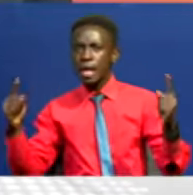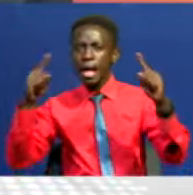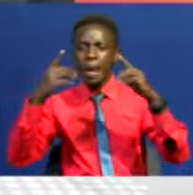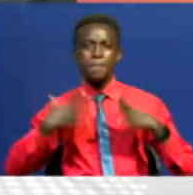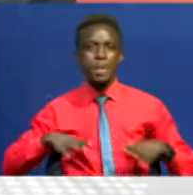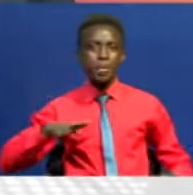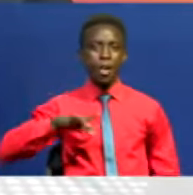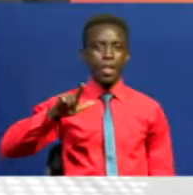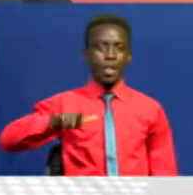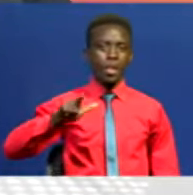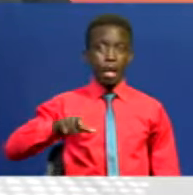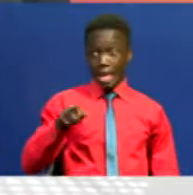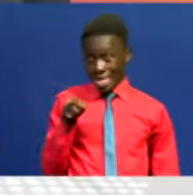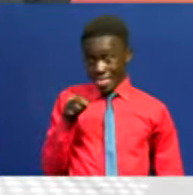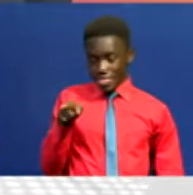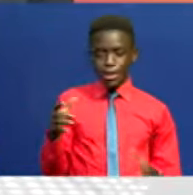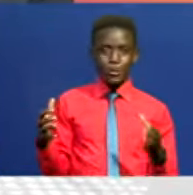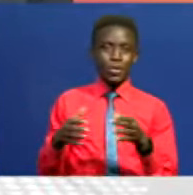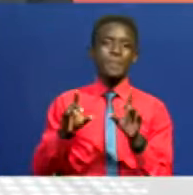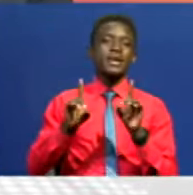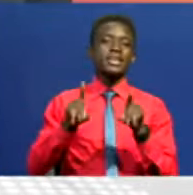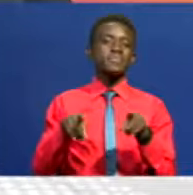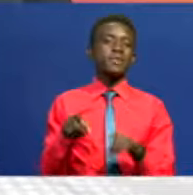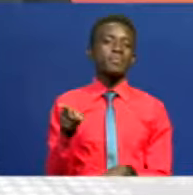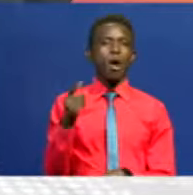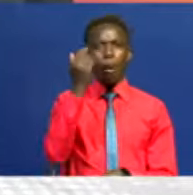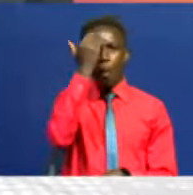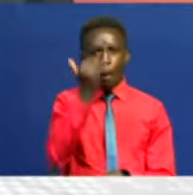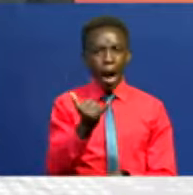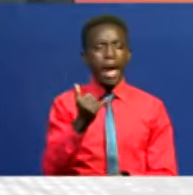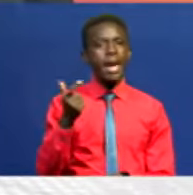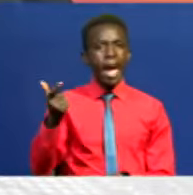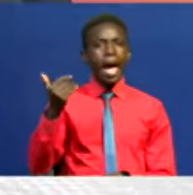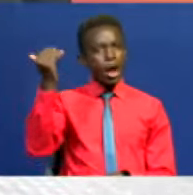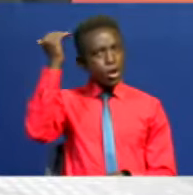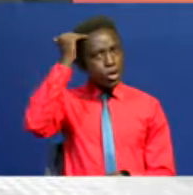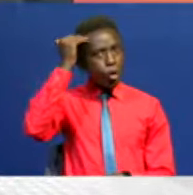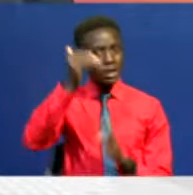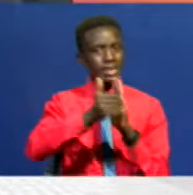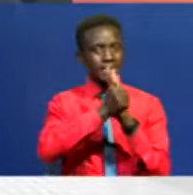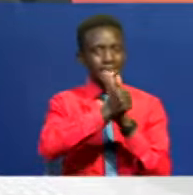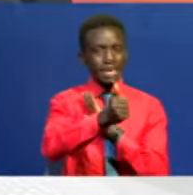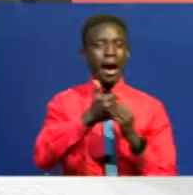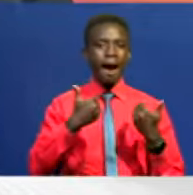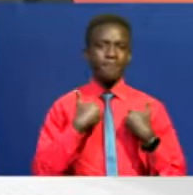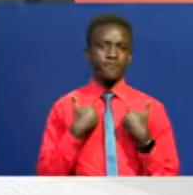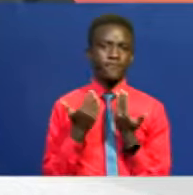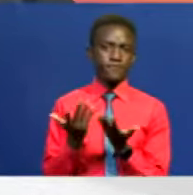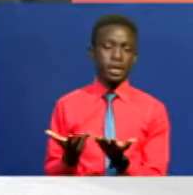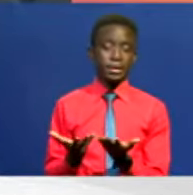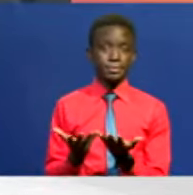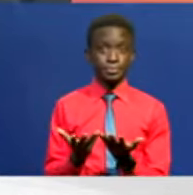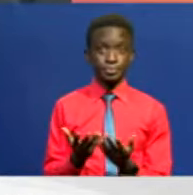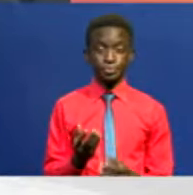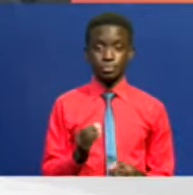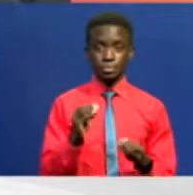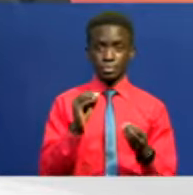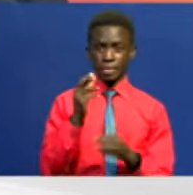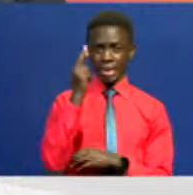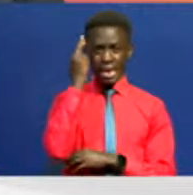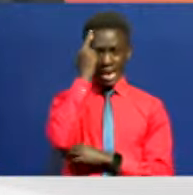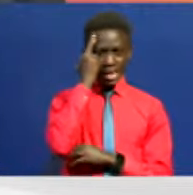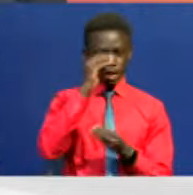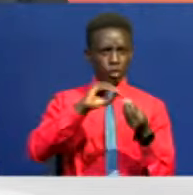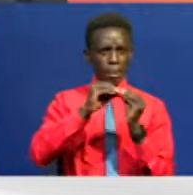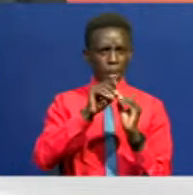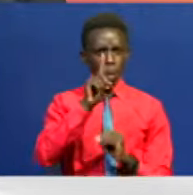mostly unapata hao ni watu ambao wako na diploma, manake wana ujuzi. Kwa hivyo sababu ya kwanza ya kufanya mwanafunzi